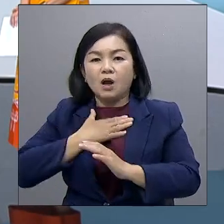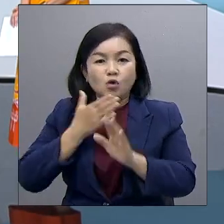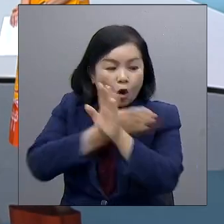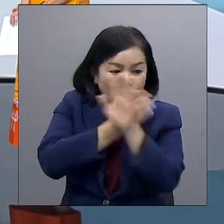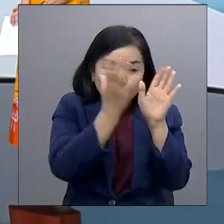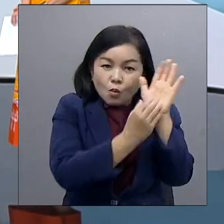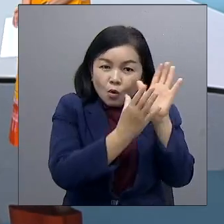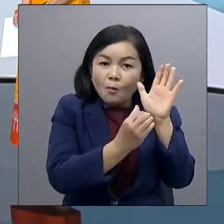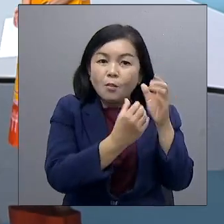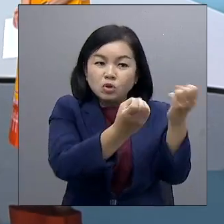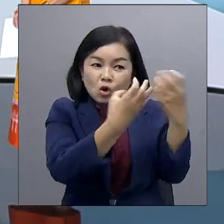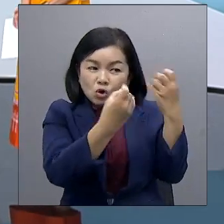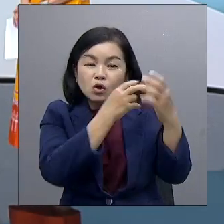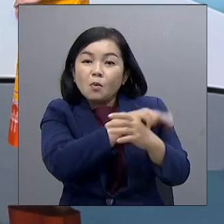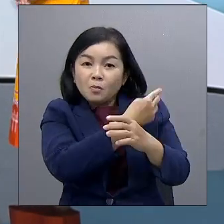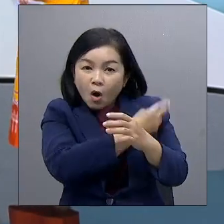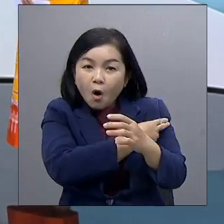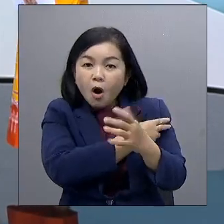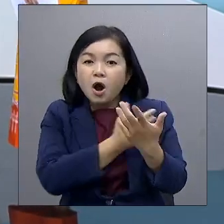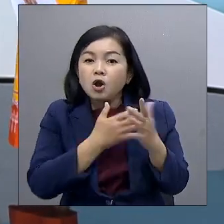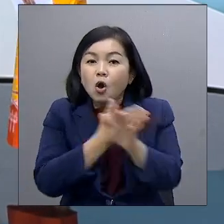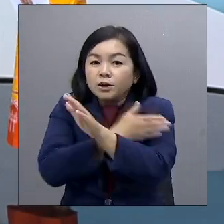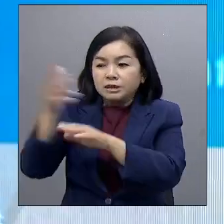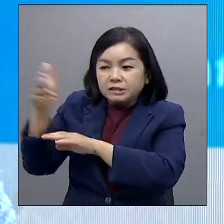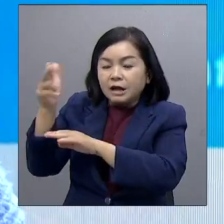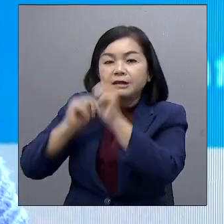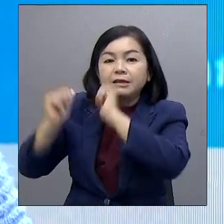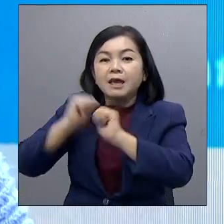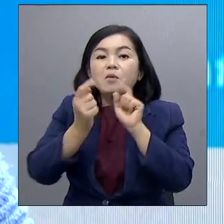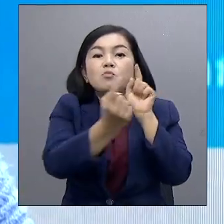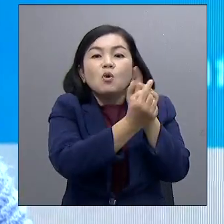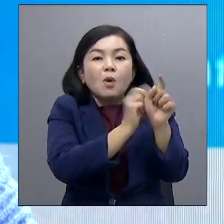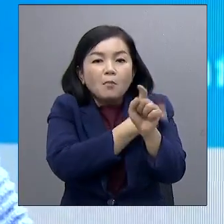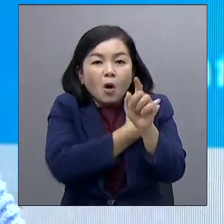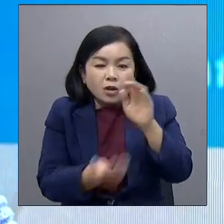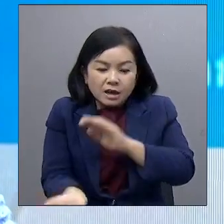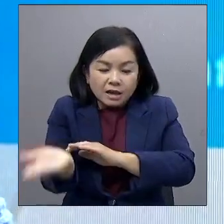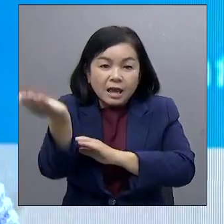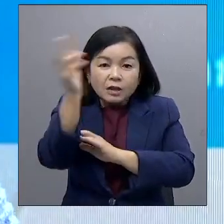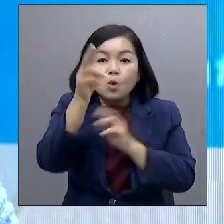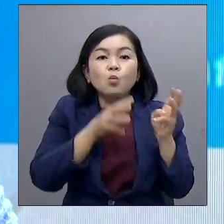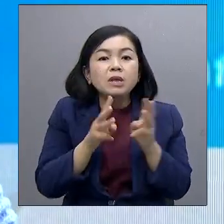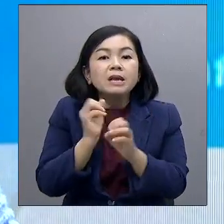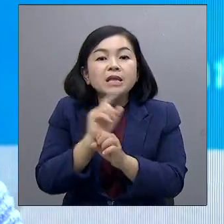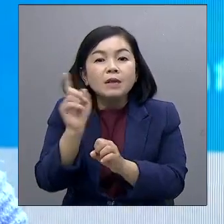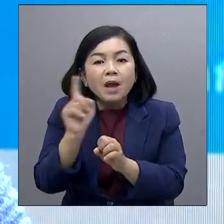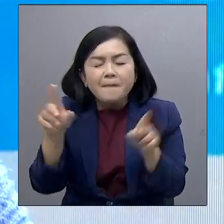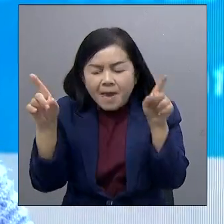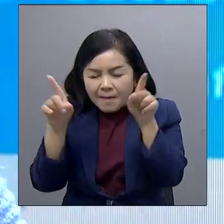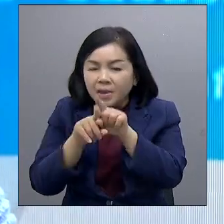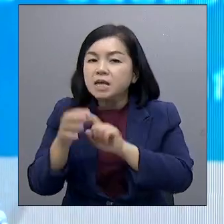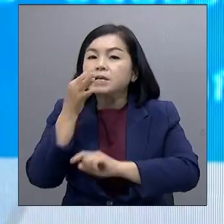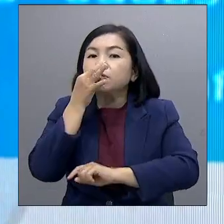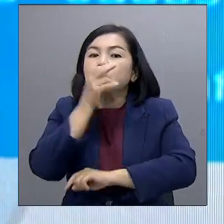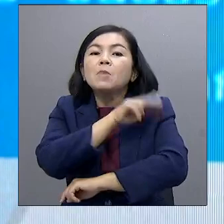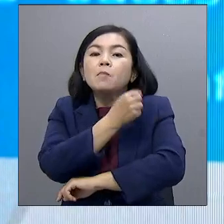โดยคุณหมอจริงๆอ่ะครับก่อนที่เราจะเริ่มการถ่ายทำกันเนี่ยเราก็จะไปworkวิรshopครึ่งวันเนี่ยเป็นวิธีการทำยังไงให้เหมือนหมอที่สุด